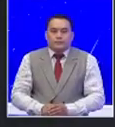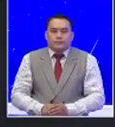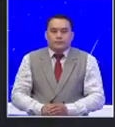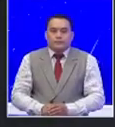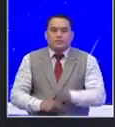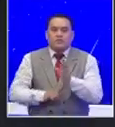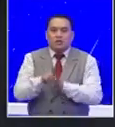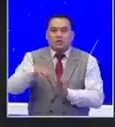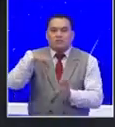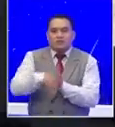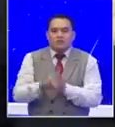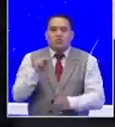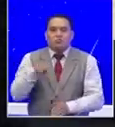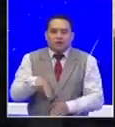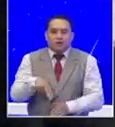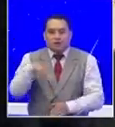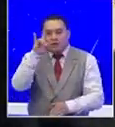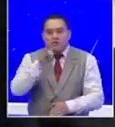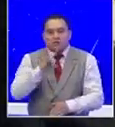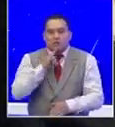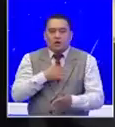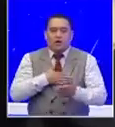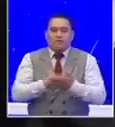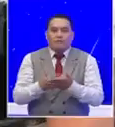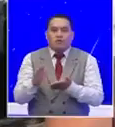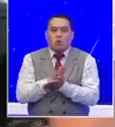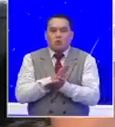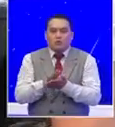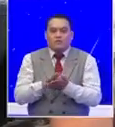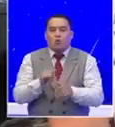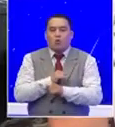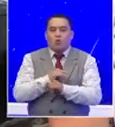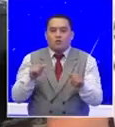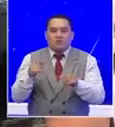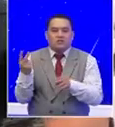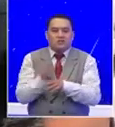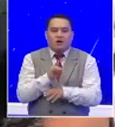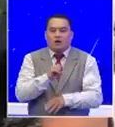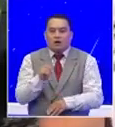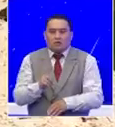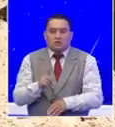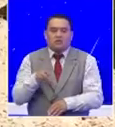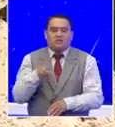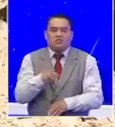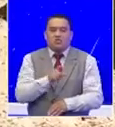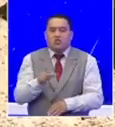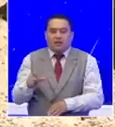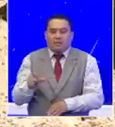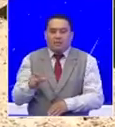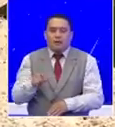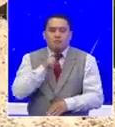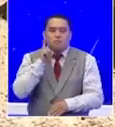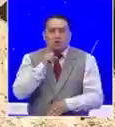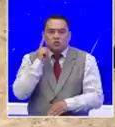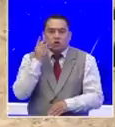С момента введения чрезвычайного положения количество волонтеров в Алматинской области возросло в 2 раза, превысив 2000 человек. То есть